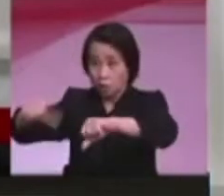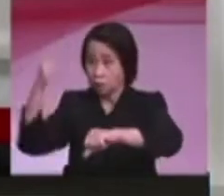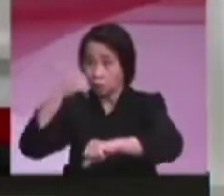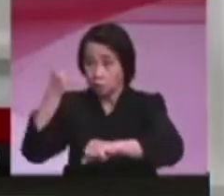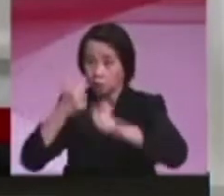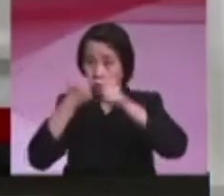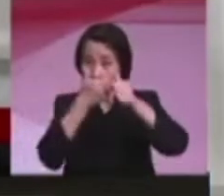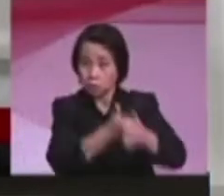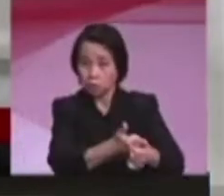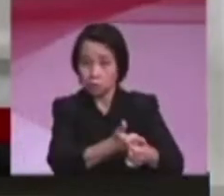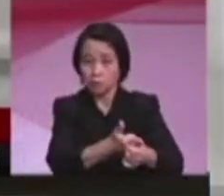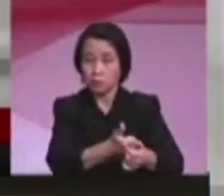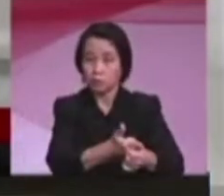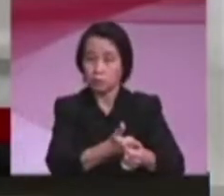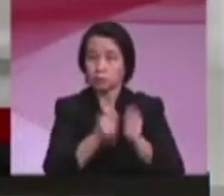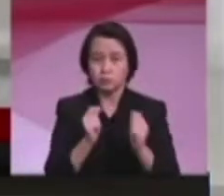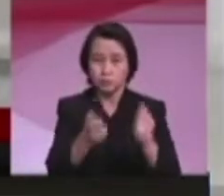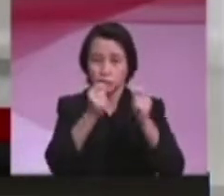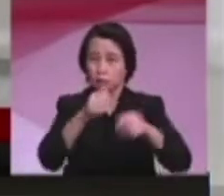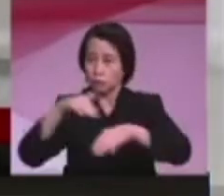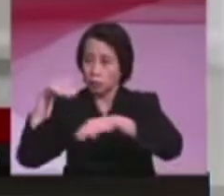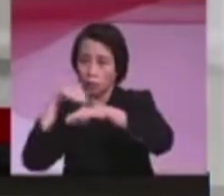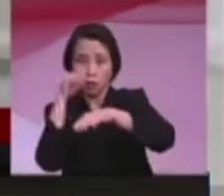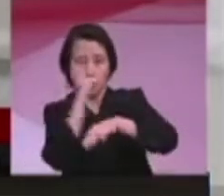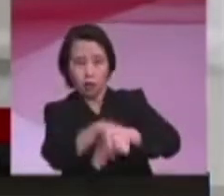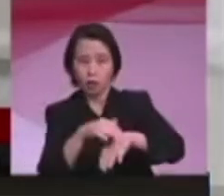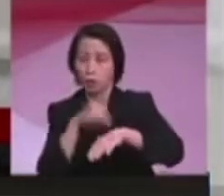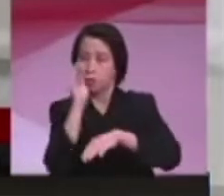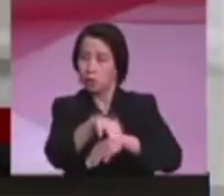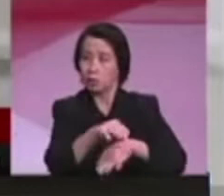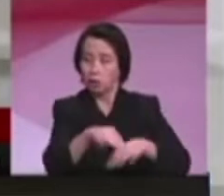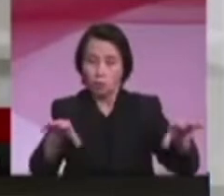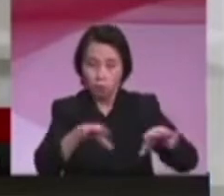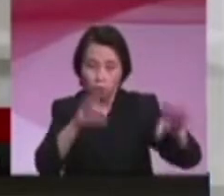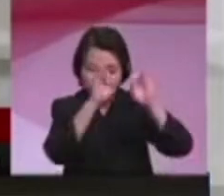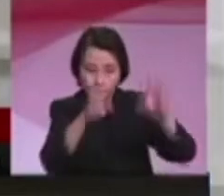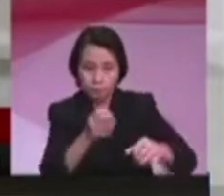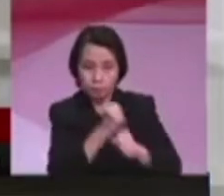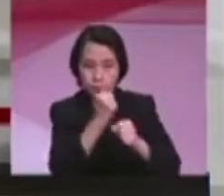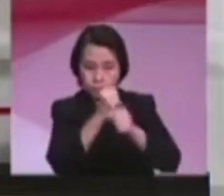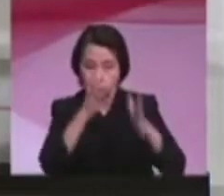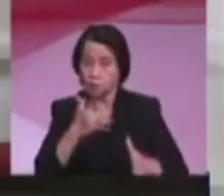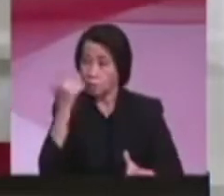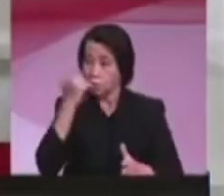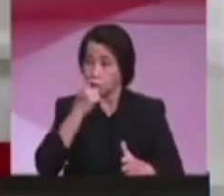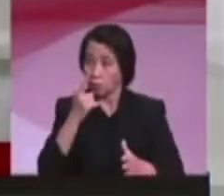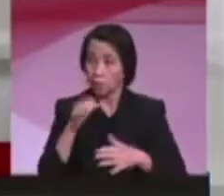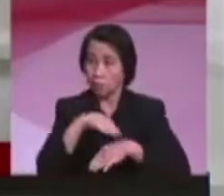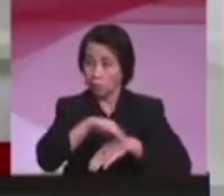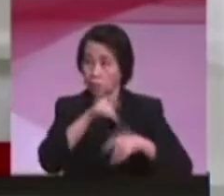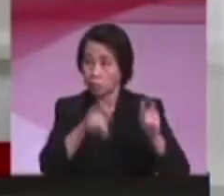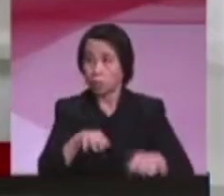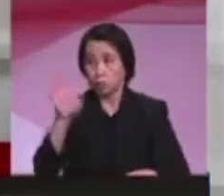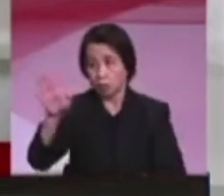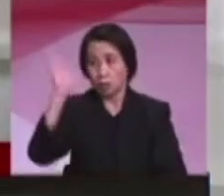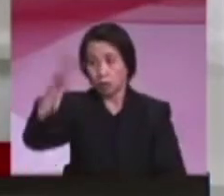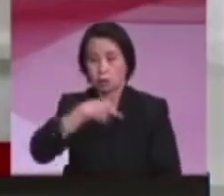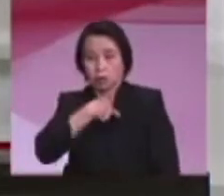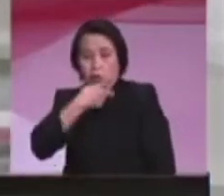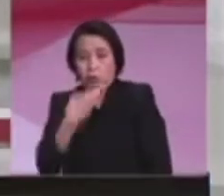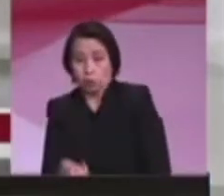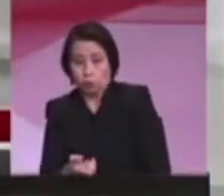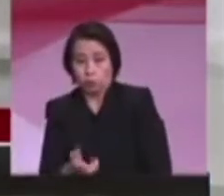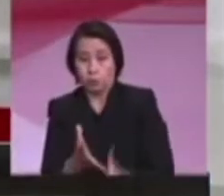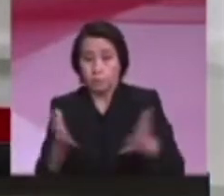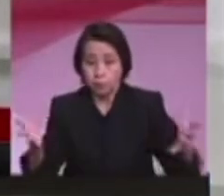untuk menyegerakan menghantar ataupun membuat saringan pekerja mereka mungkin akan menyebabkan mereka rugi yang lebih besar.